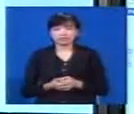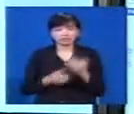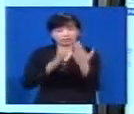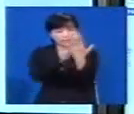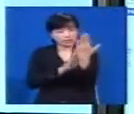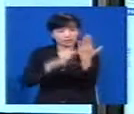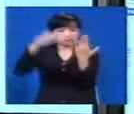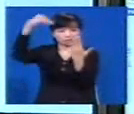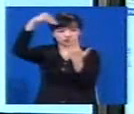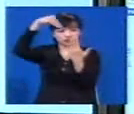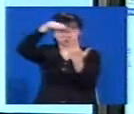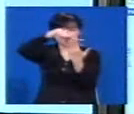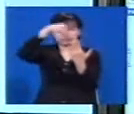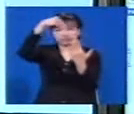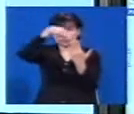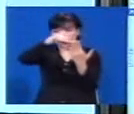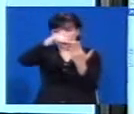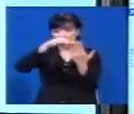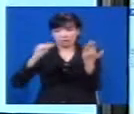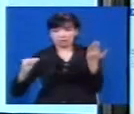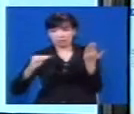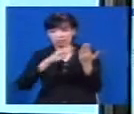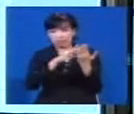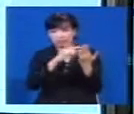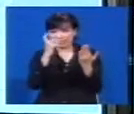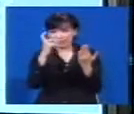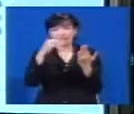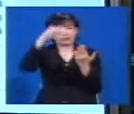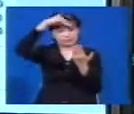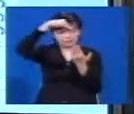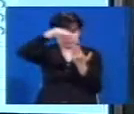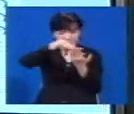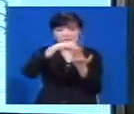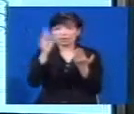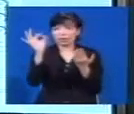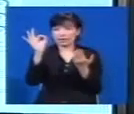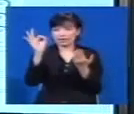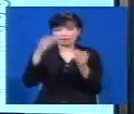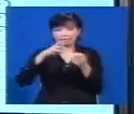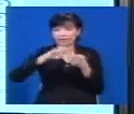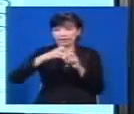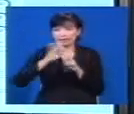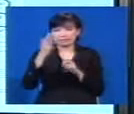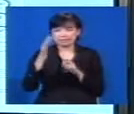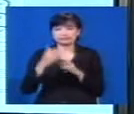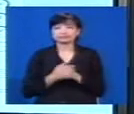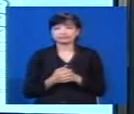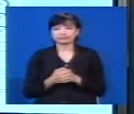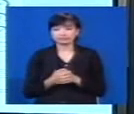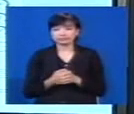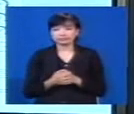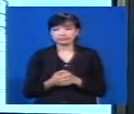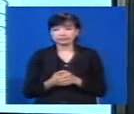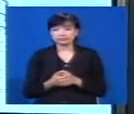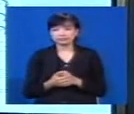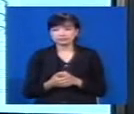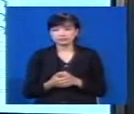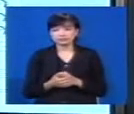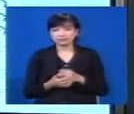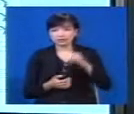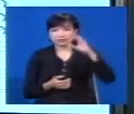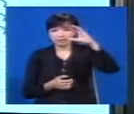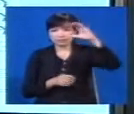าจีนนี่เต็มอยู่แล้วแต่ดูตามเทรนด์แล้วเนี่ยมันเข้าข้างบนนะครับแต่สุดท้ายก็คือจะสลายฮะคงไม่เข้านะครับที่เป็นห่วงตอนนี้อย่างเช่นเขื่อ